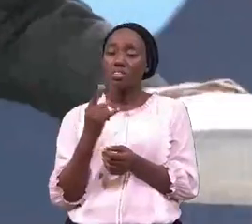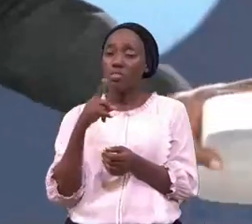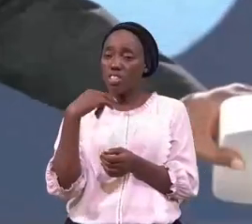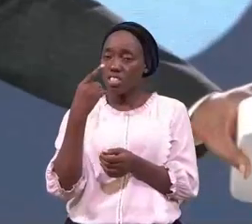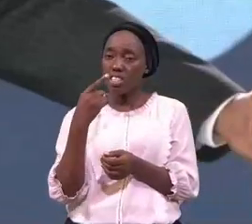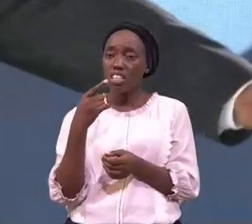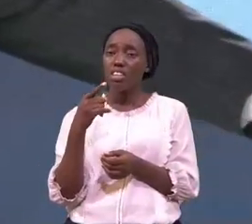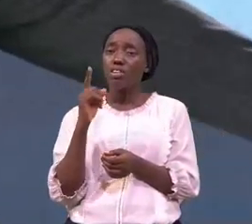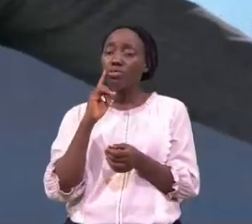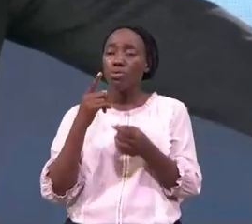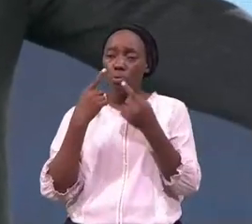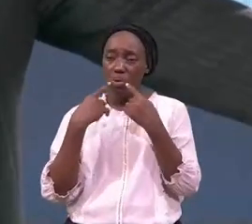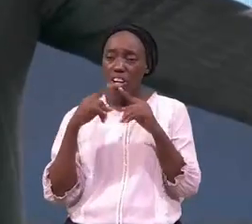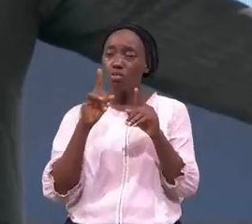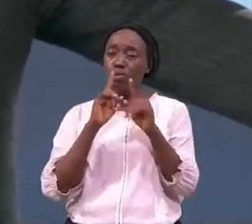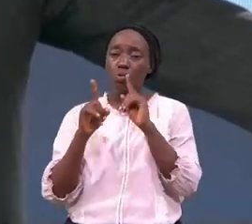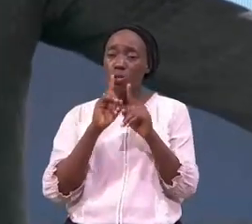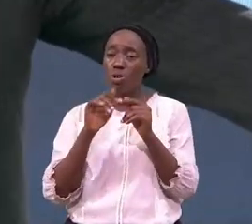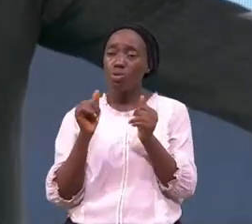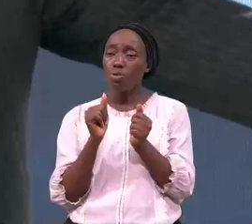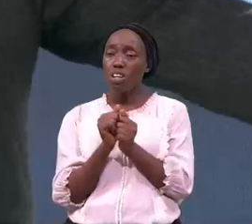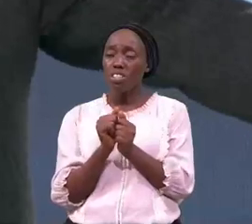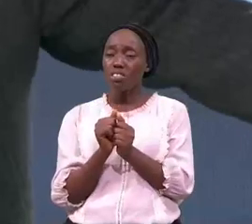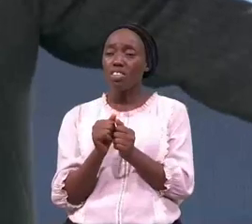et tu proclames avec persuasion